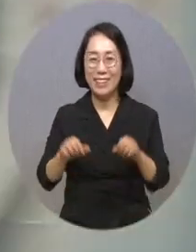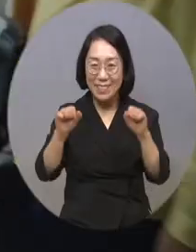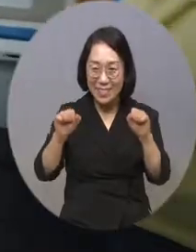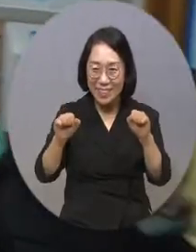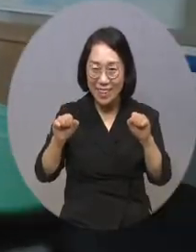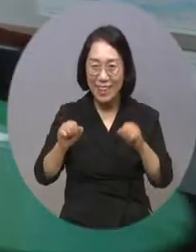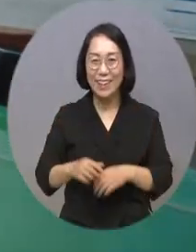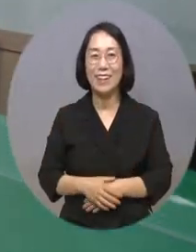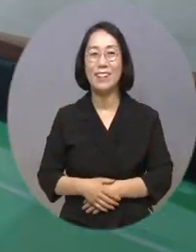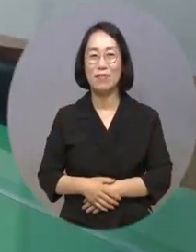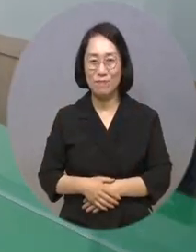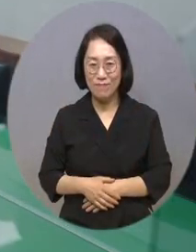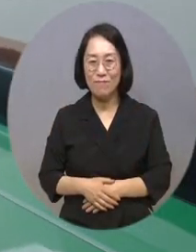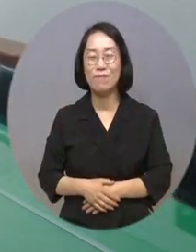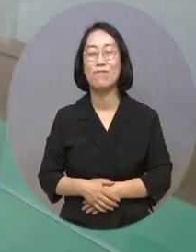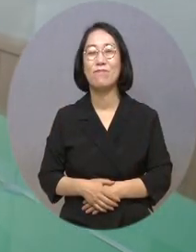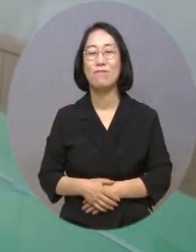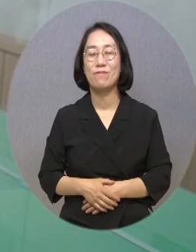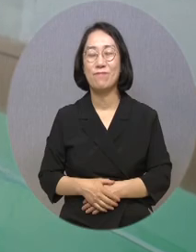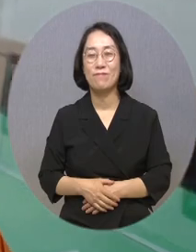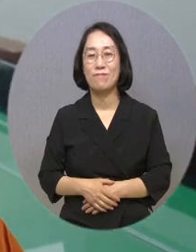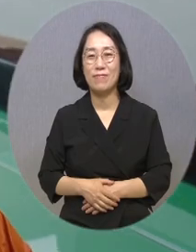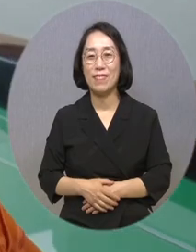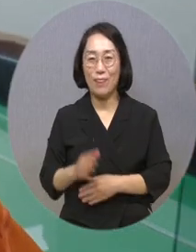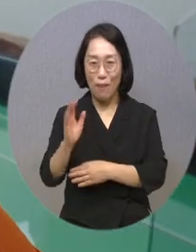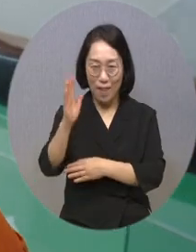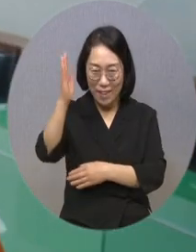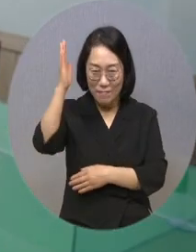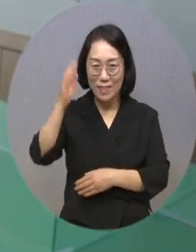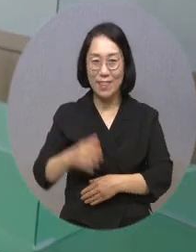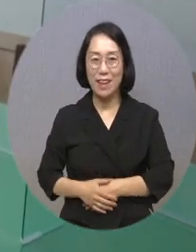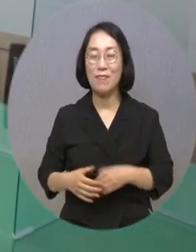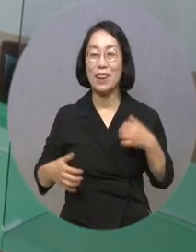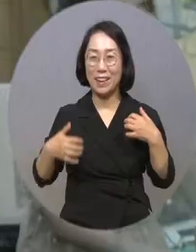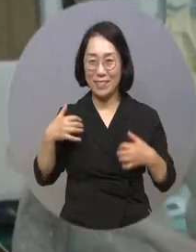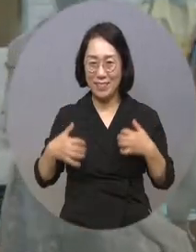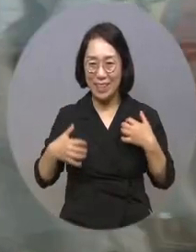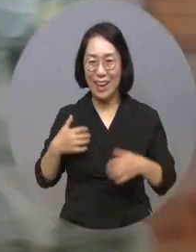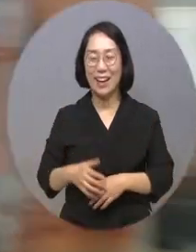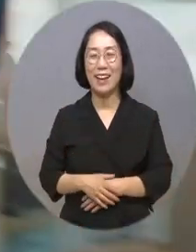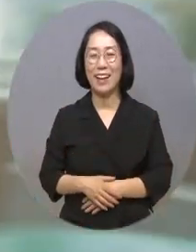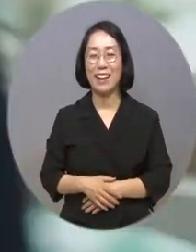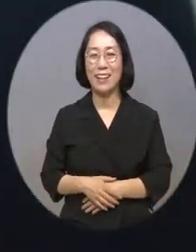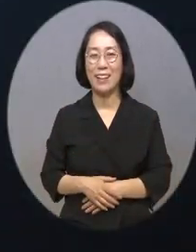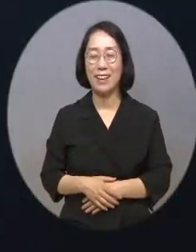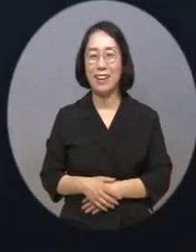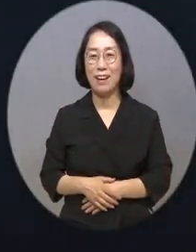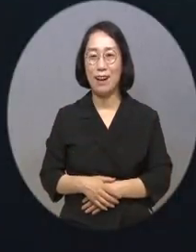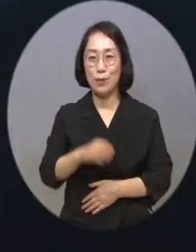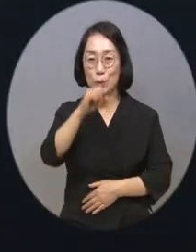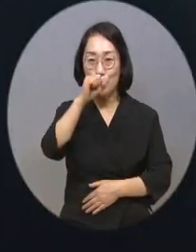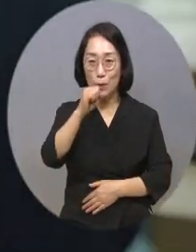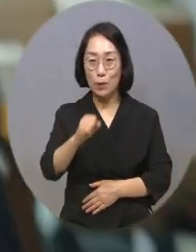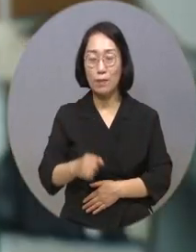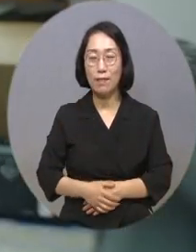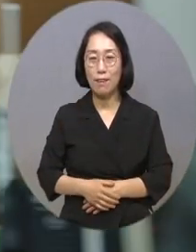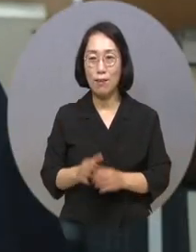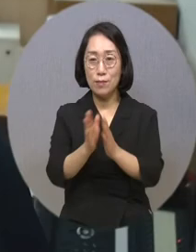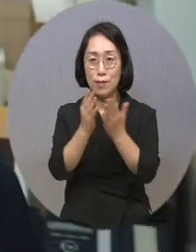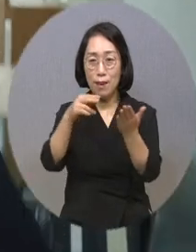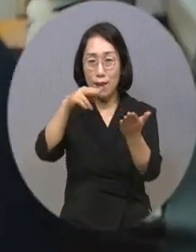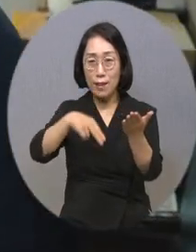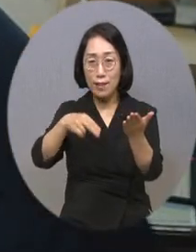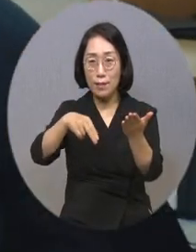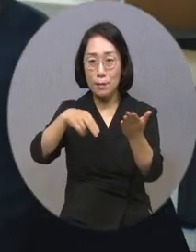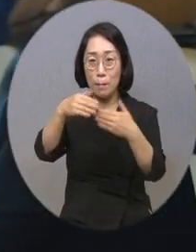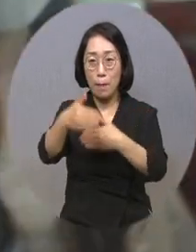반갑습니다. 안녕하십니까? 영광입니다. 영광입니다. 반갑습니다. 괜찮네요. 이거 약간 독서실 같은 분위기 나면서.